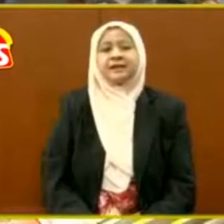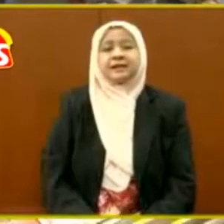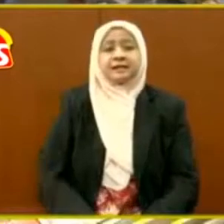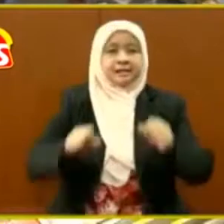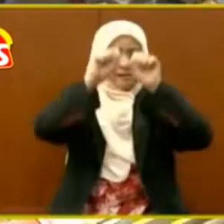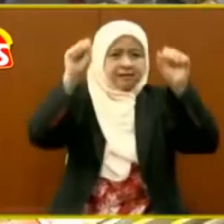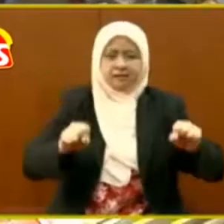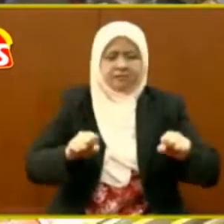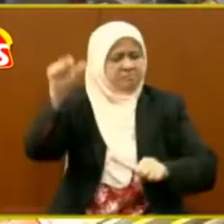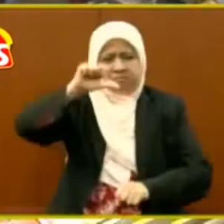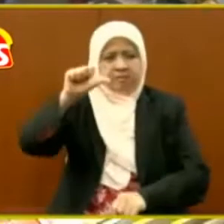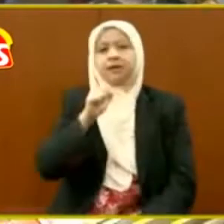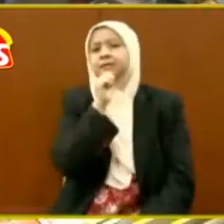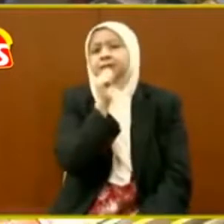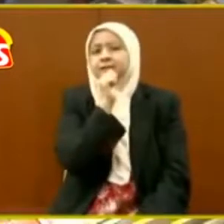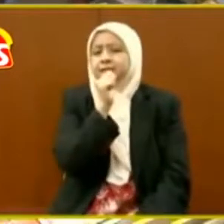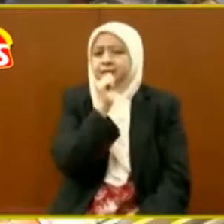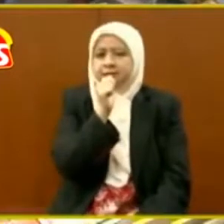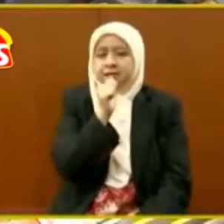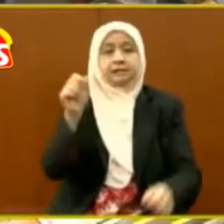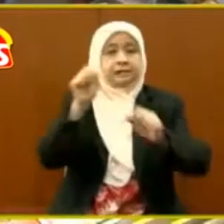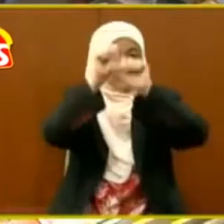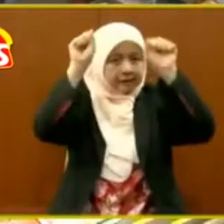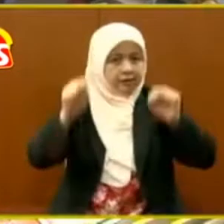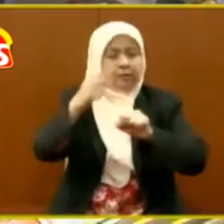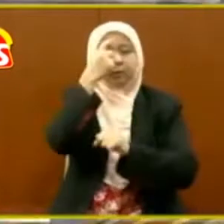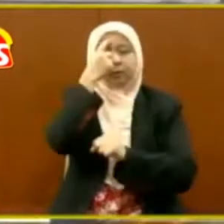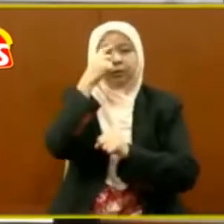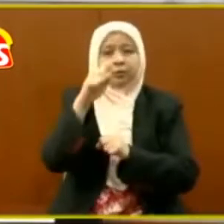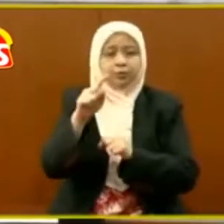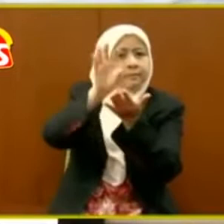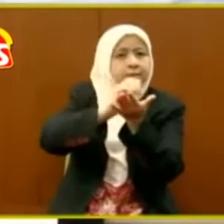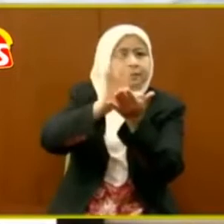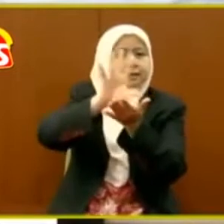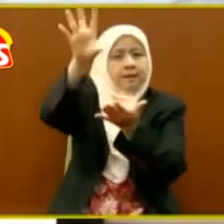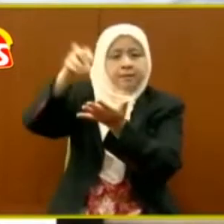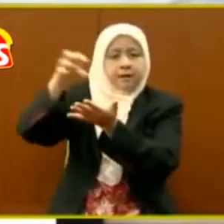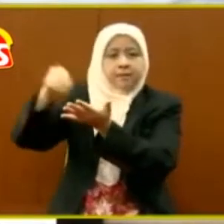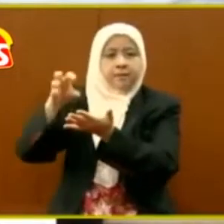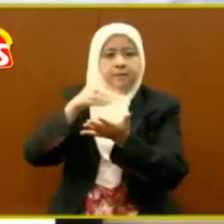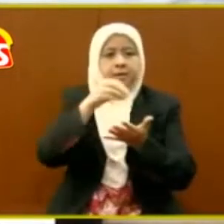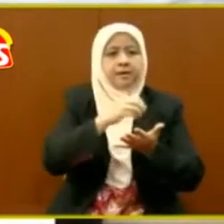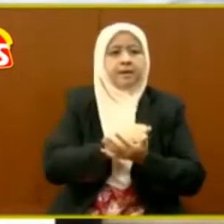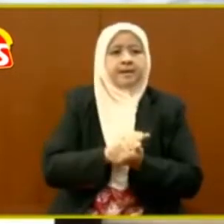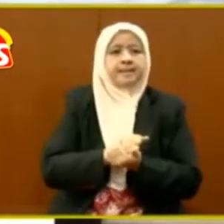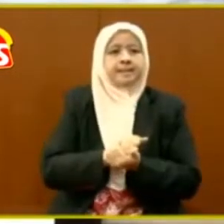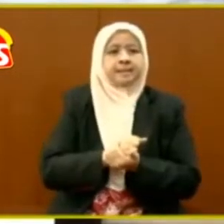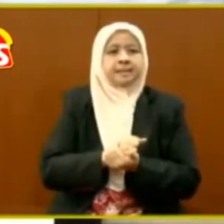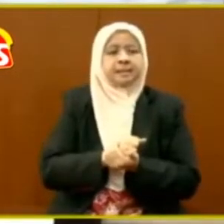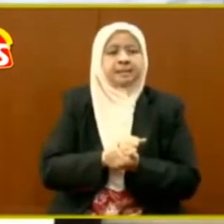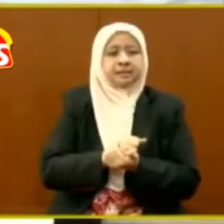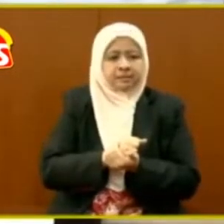Ya tapi saya kita tahu sistem ini dibina untuk mengambil data rakyat sejahtera bersama juga